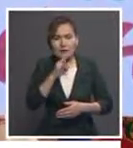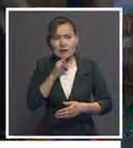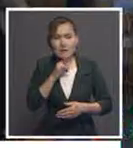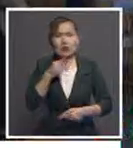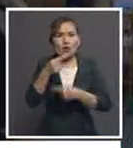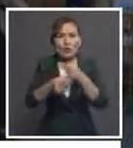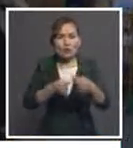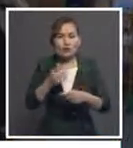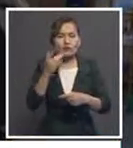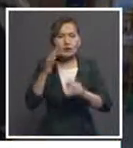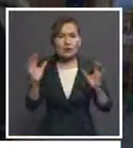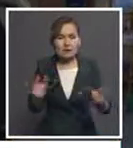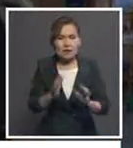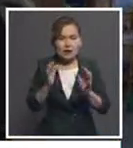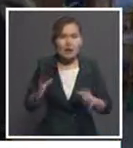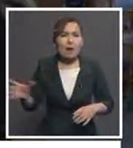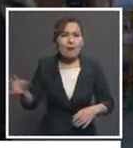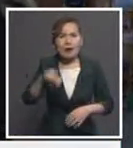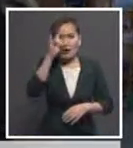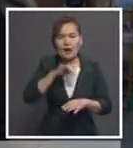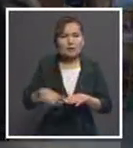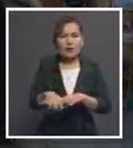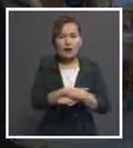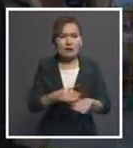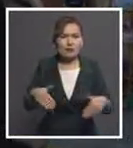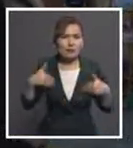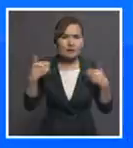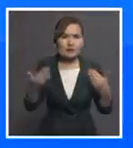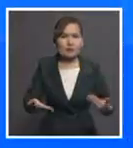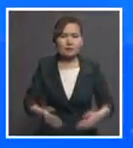соғады. Бүткіл қазақстандыққа сәлем айтам, наурыздан наурызға мен жете берейік.